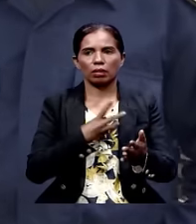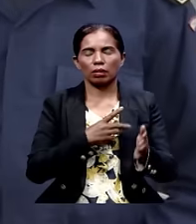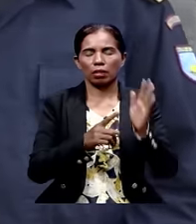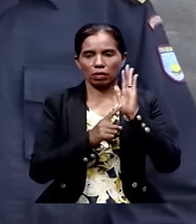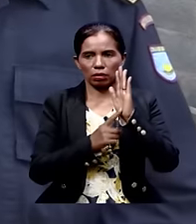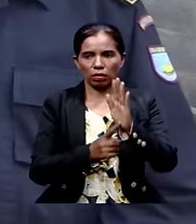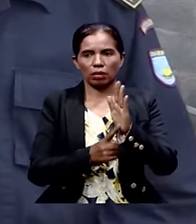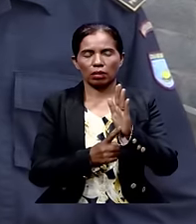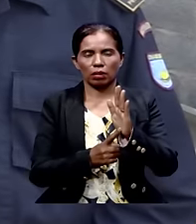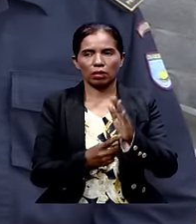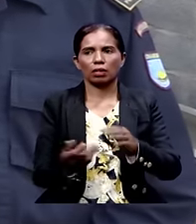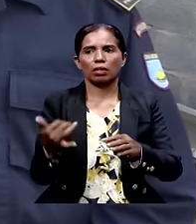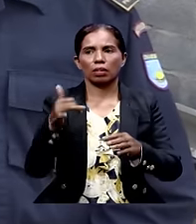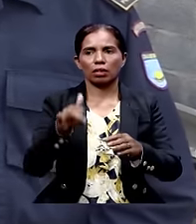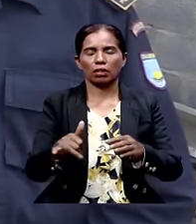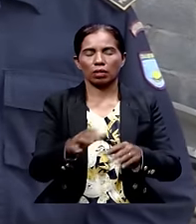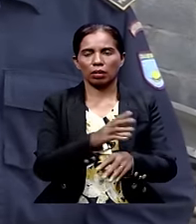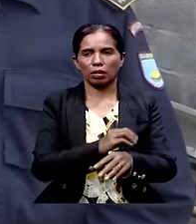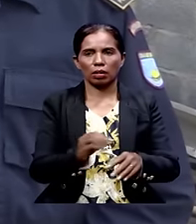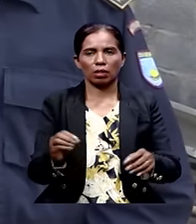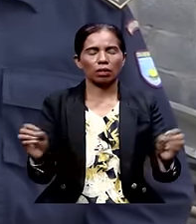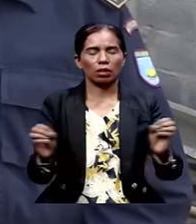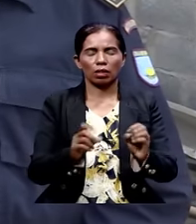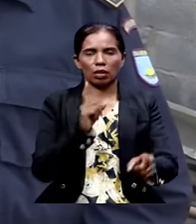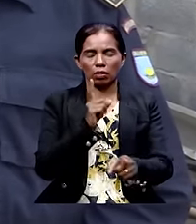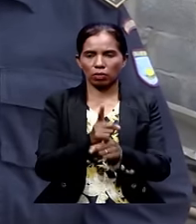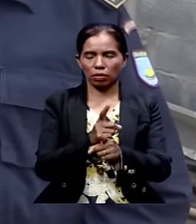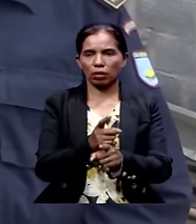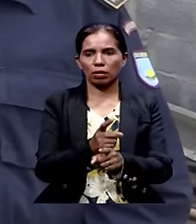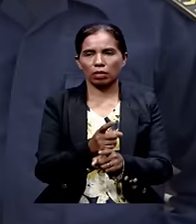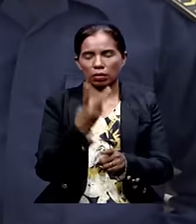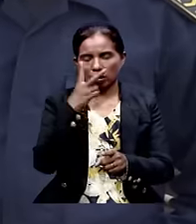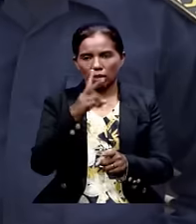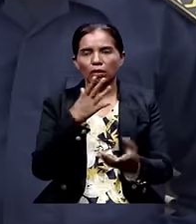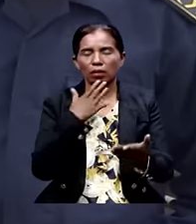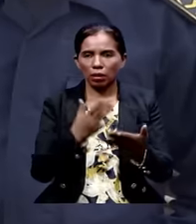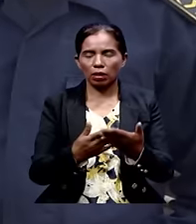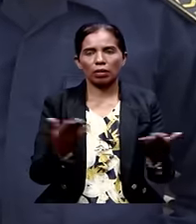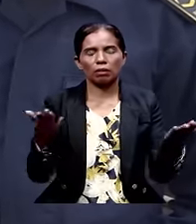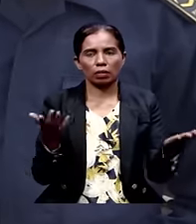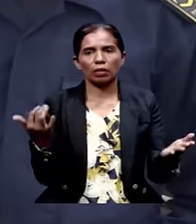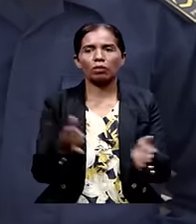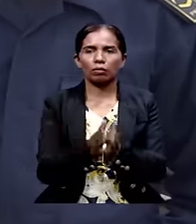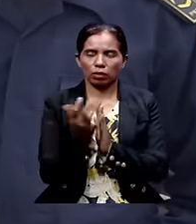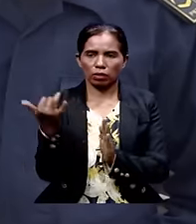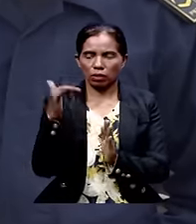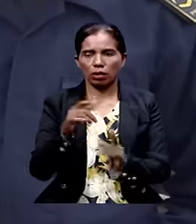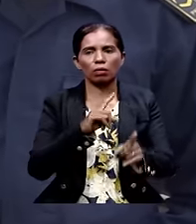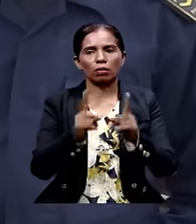ma katak sirnya in resolver ne hnb, i sirnya resolver ne hnb. Usus tuh oksira para tu afirma